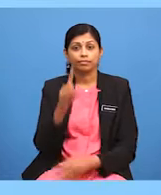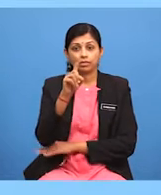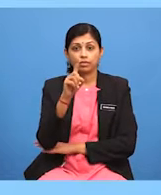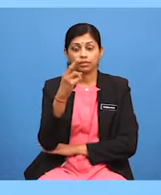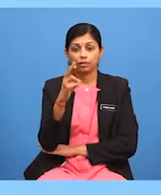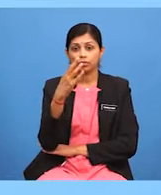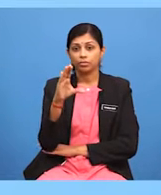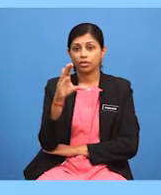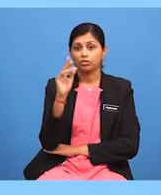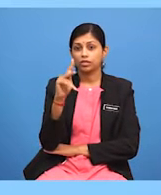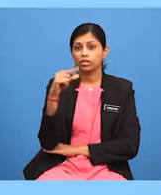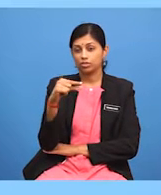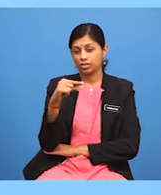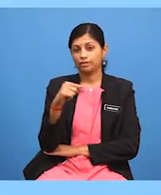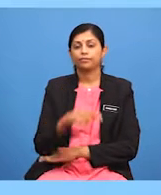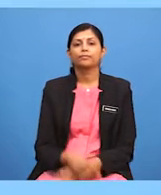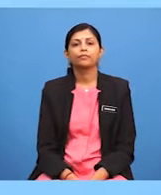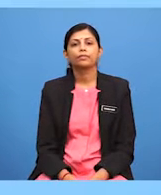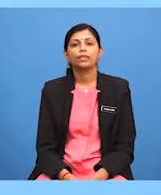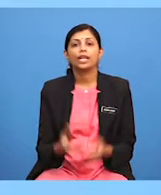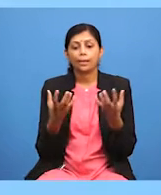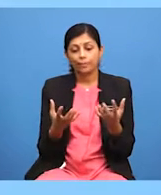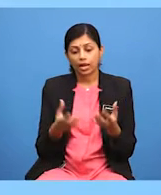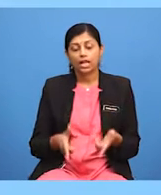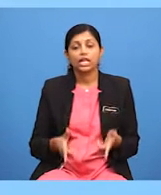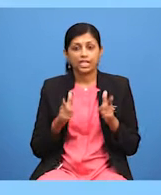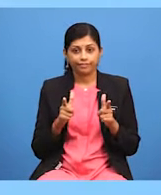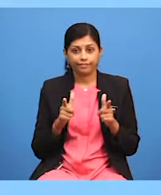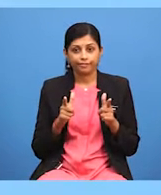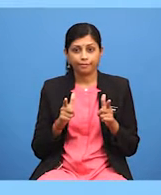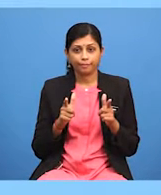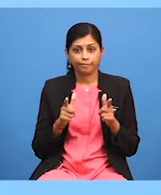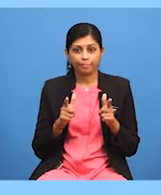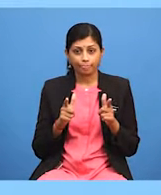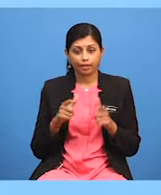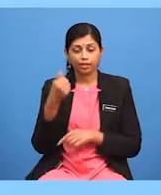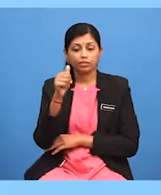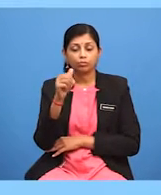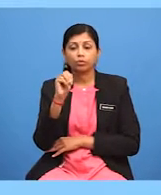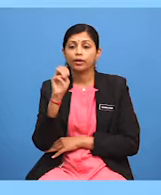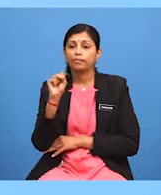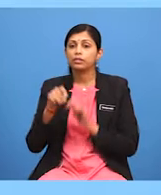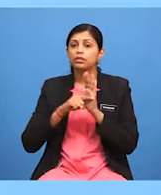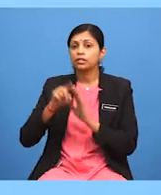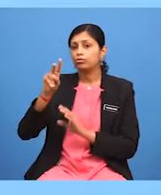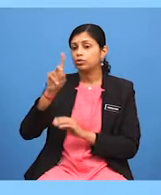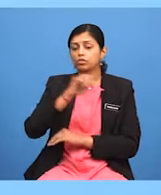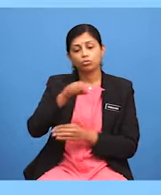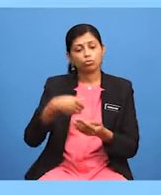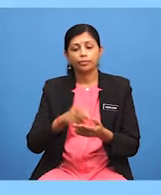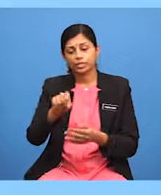1,500 kg darab 10 meter saat kuasa negatif